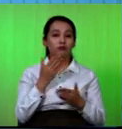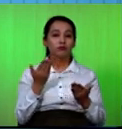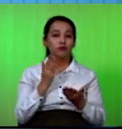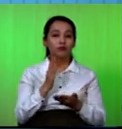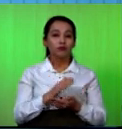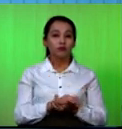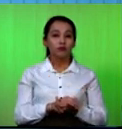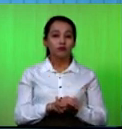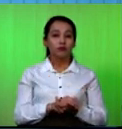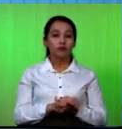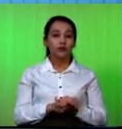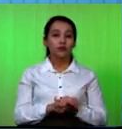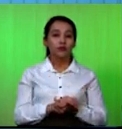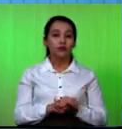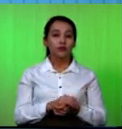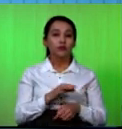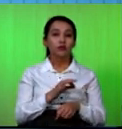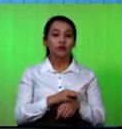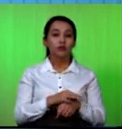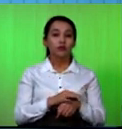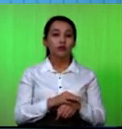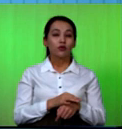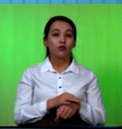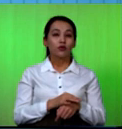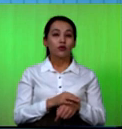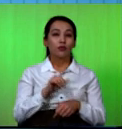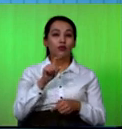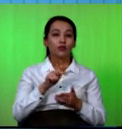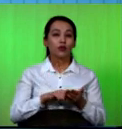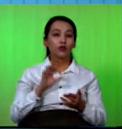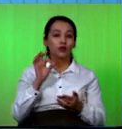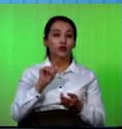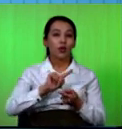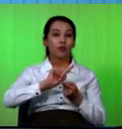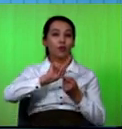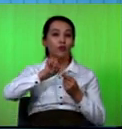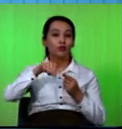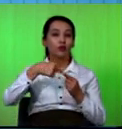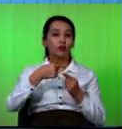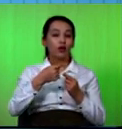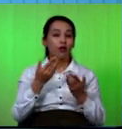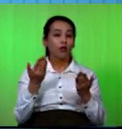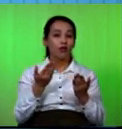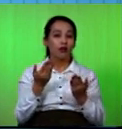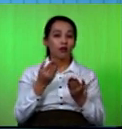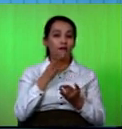Soat millari 180 gradusga burilsa-chi? Diqqat bilan e'tibor qiling.